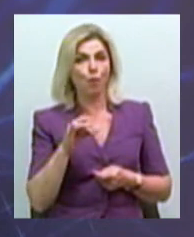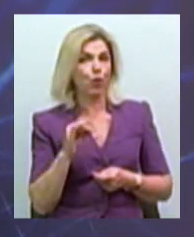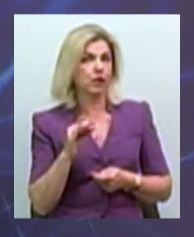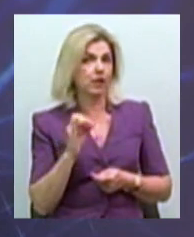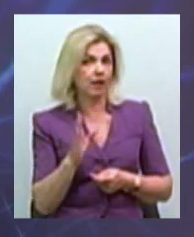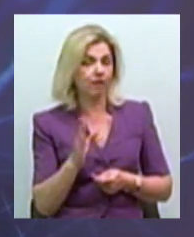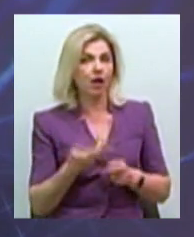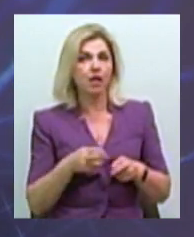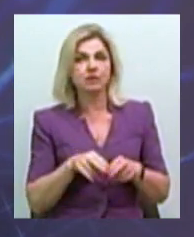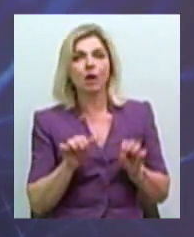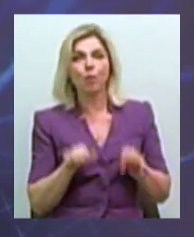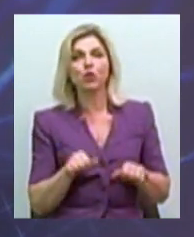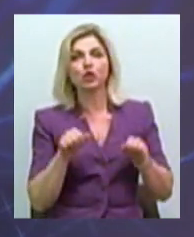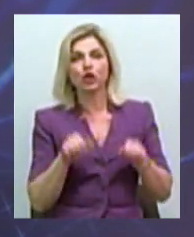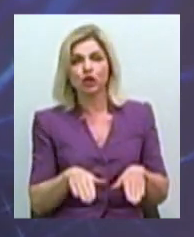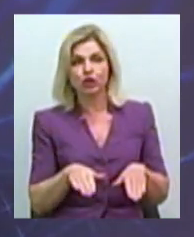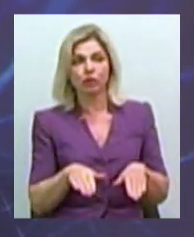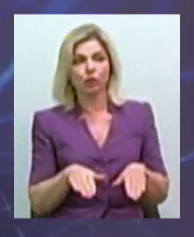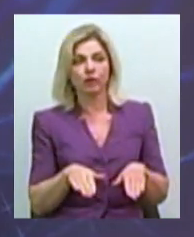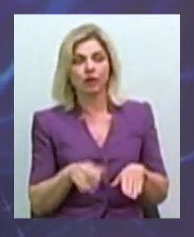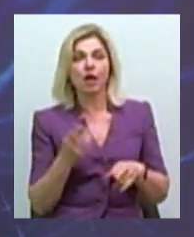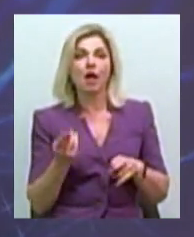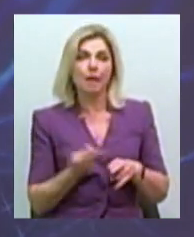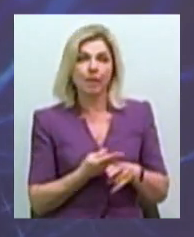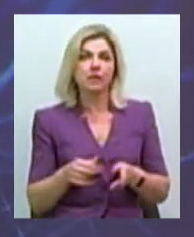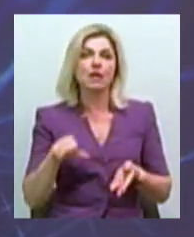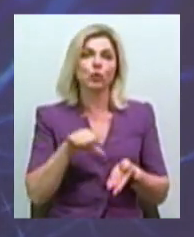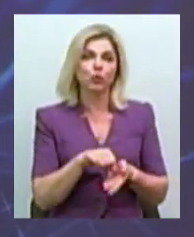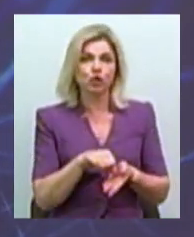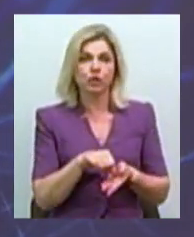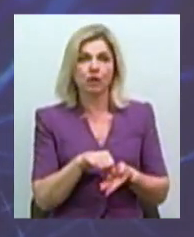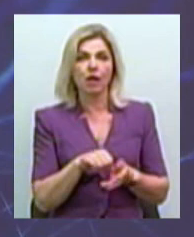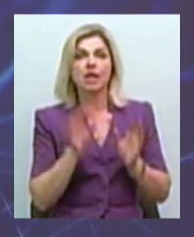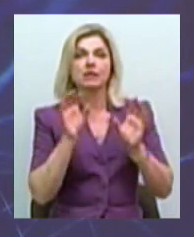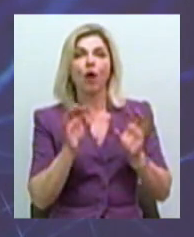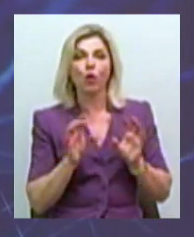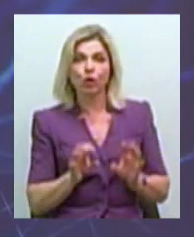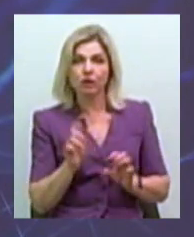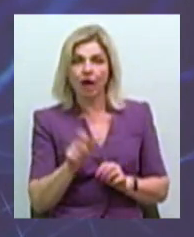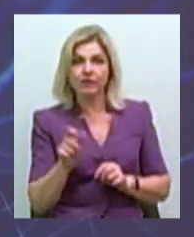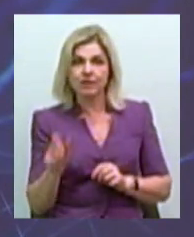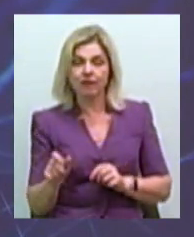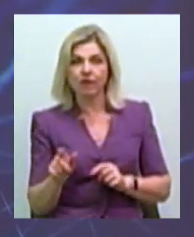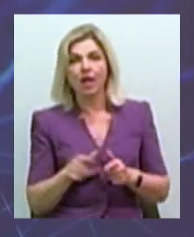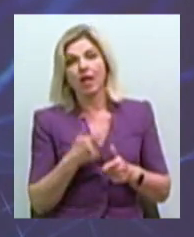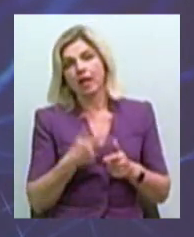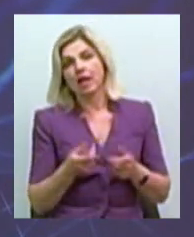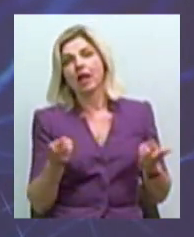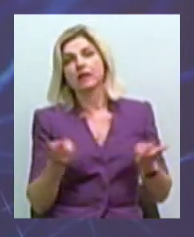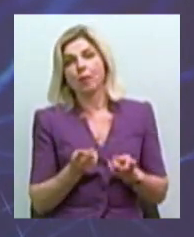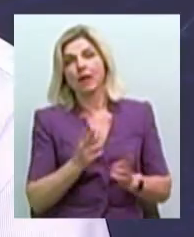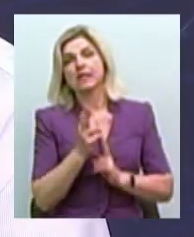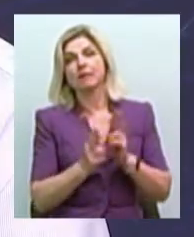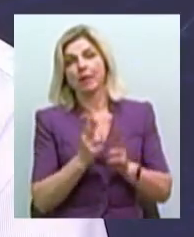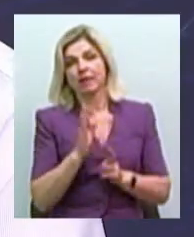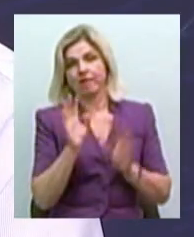може бути вирішено без залучення, я так сподіваюся, законодавців? Чи все ж таки необхідні зміни в